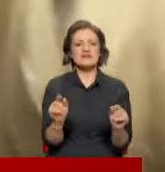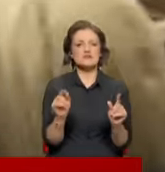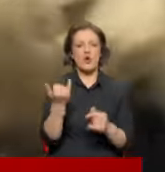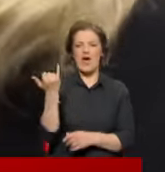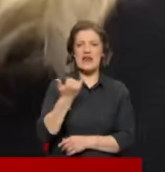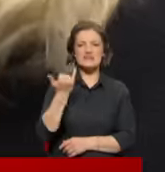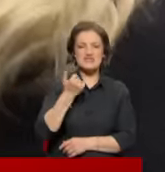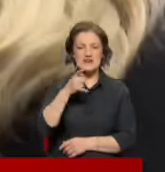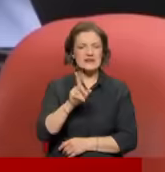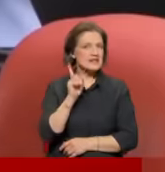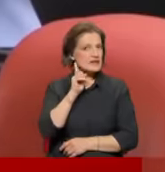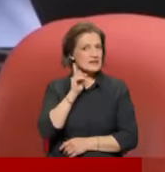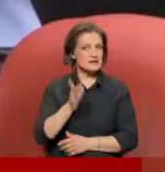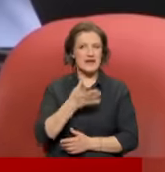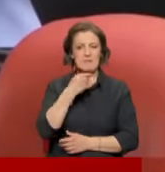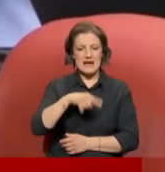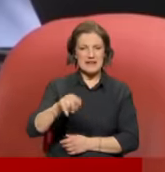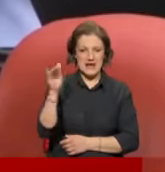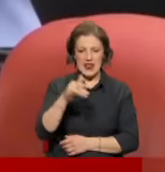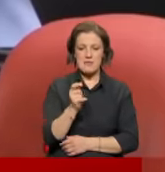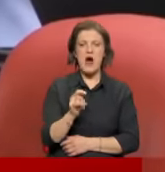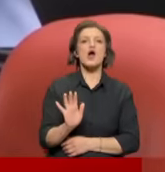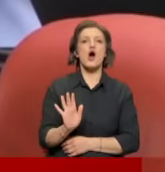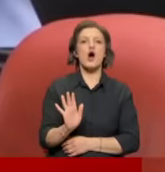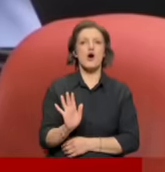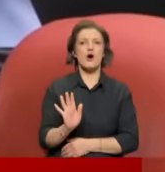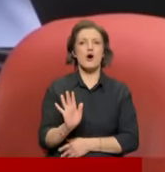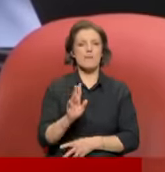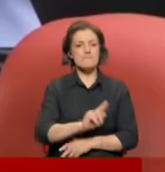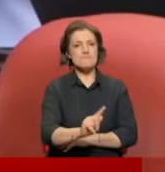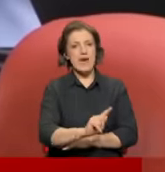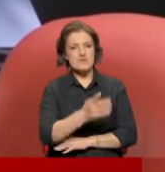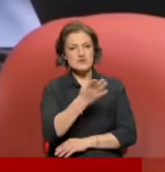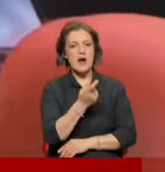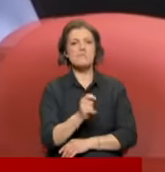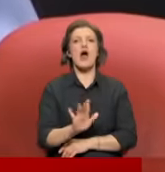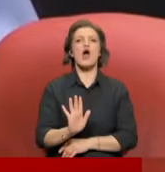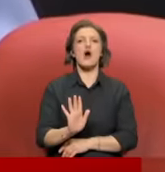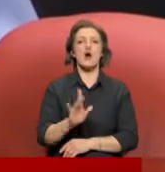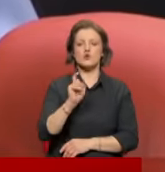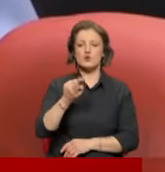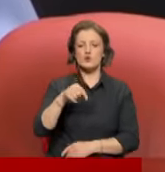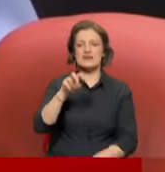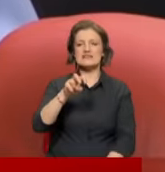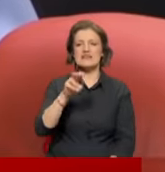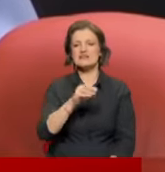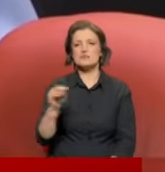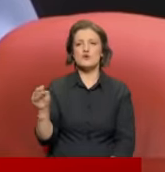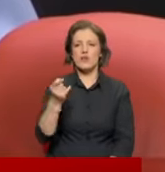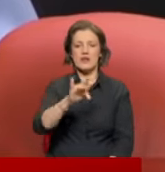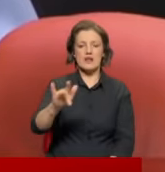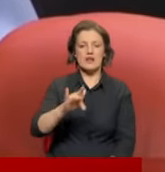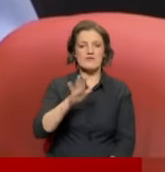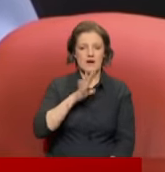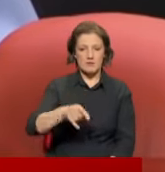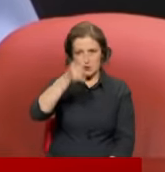de telefonundan dinledi. Emekliye gelince para yok. Memura gelince para yok. 9.8 milyon işsizi var